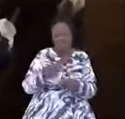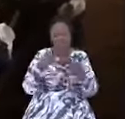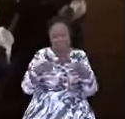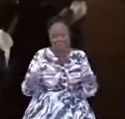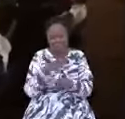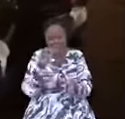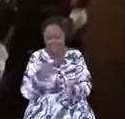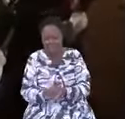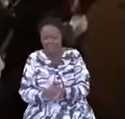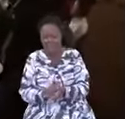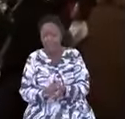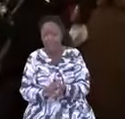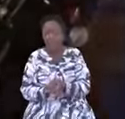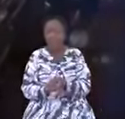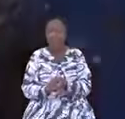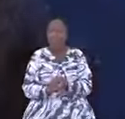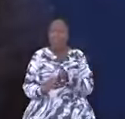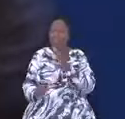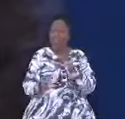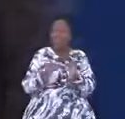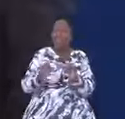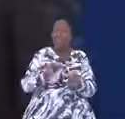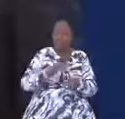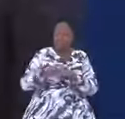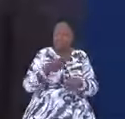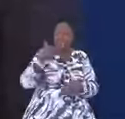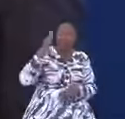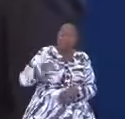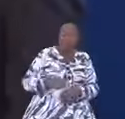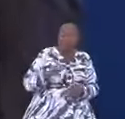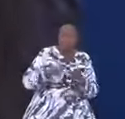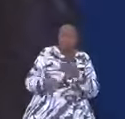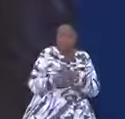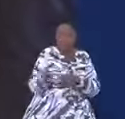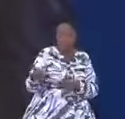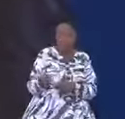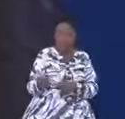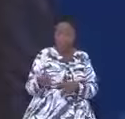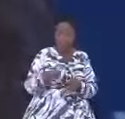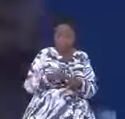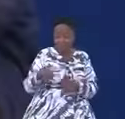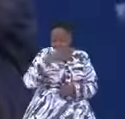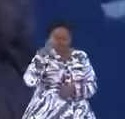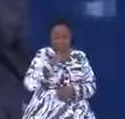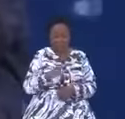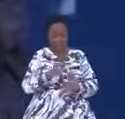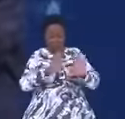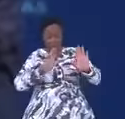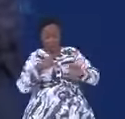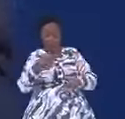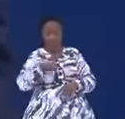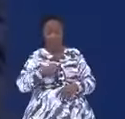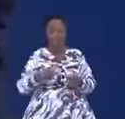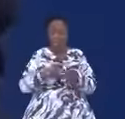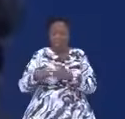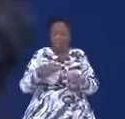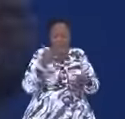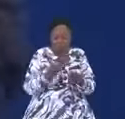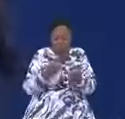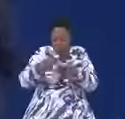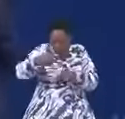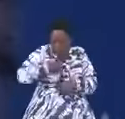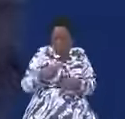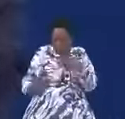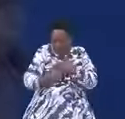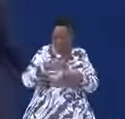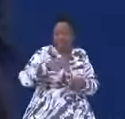aux autres si je fais du mal aux gens alors ils ont tellement peur de moi et ils me feront du bien ça ne